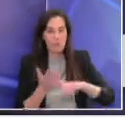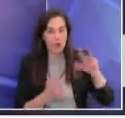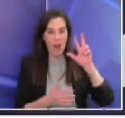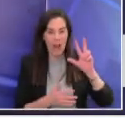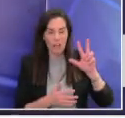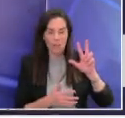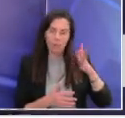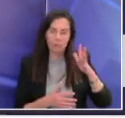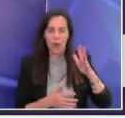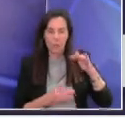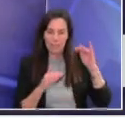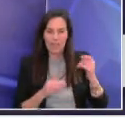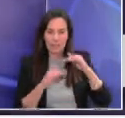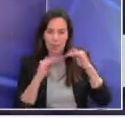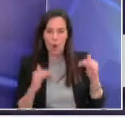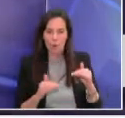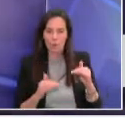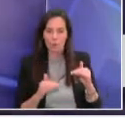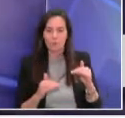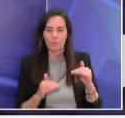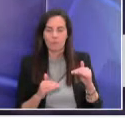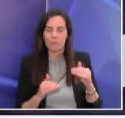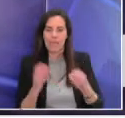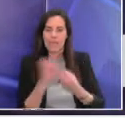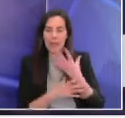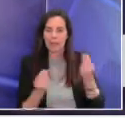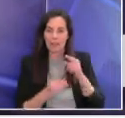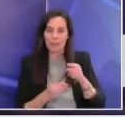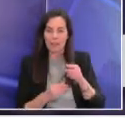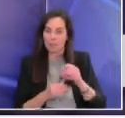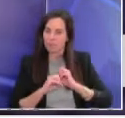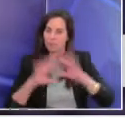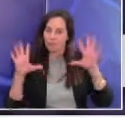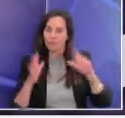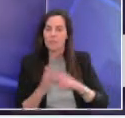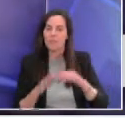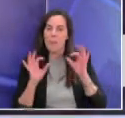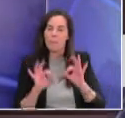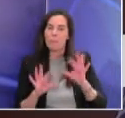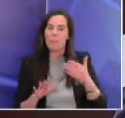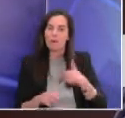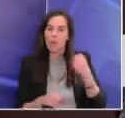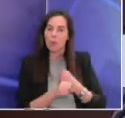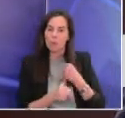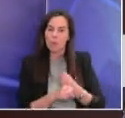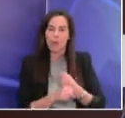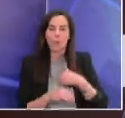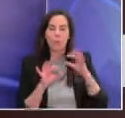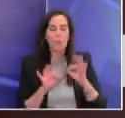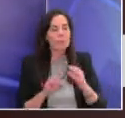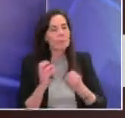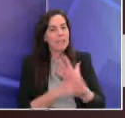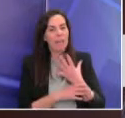3 חודשים, פחות, קצת פחות, הקמנו את הדבר הזה, עולה לאוויר. ובעצם מה שאנחנו עושים, אנחנו בעצם